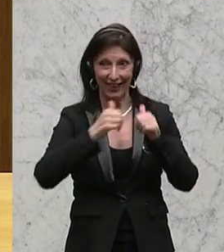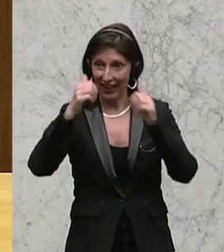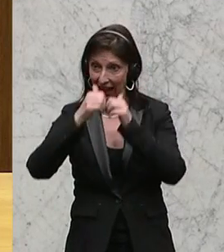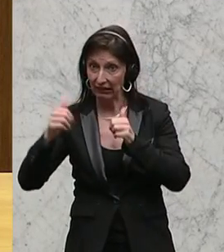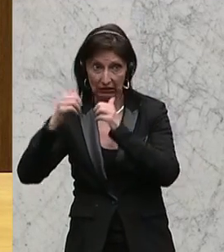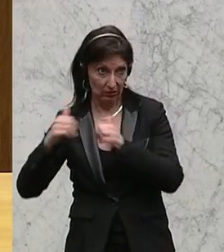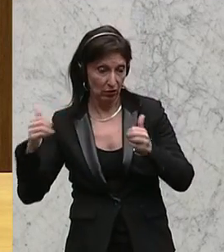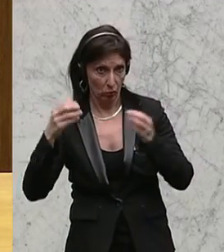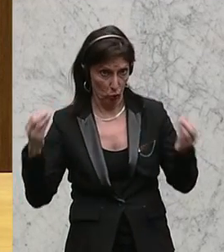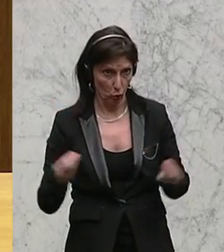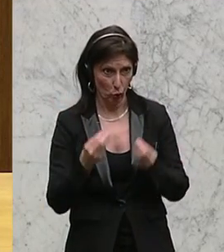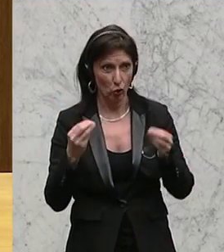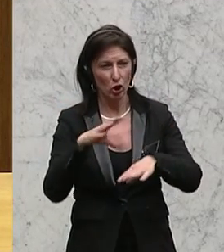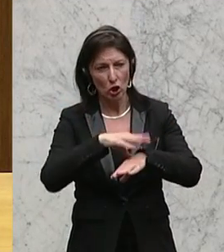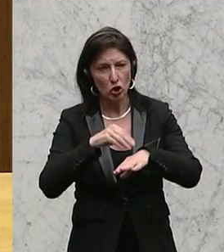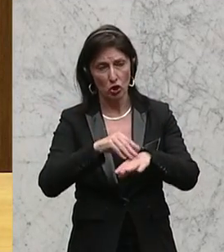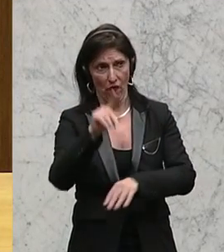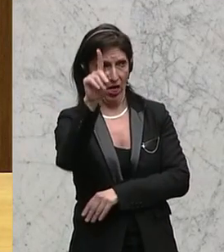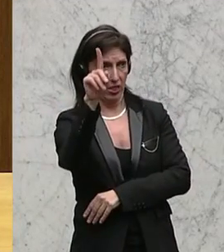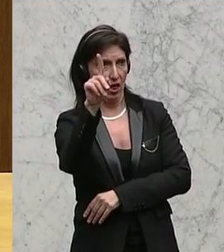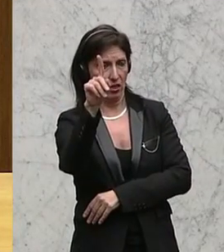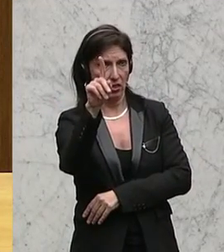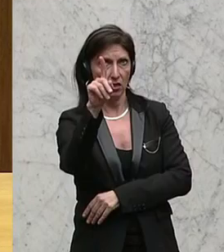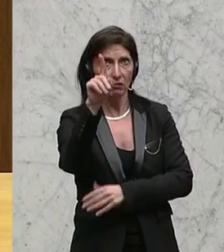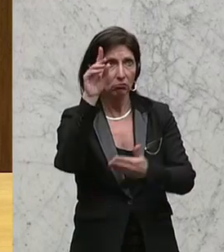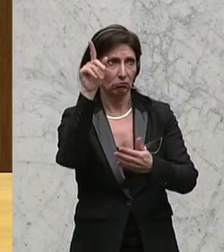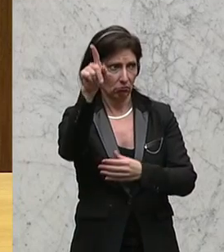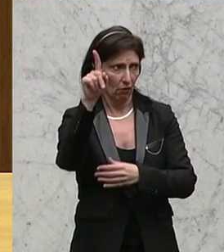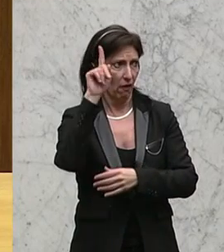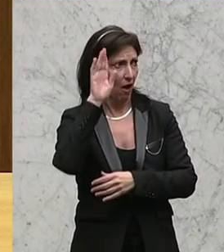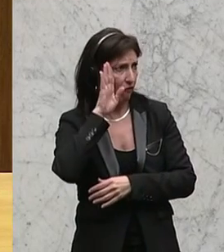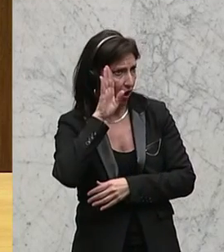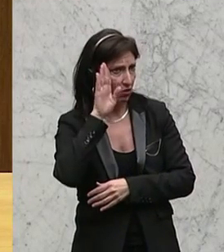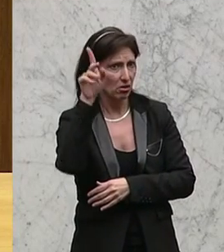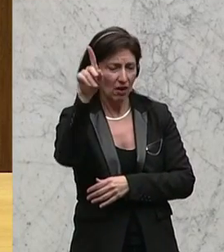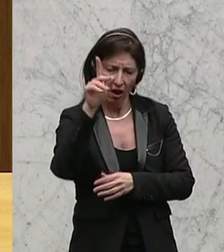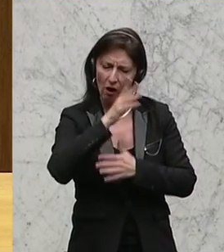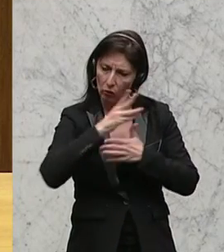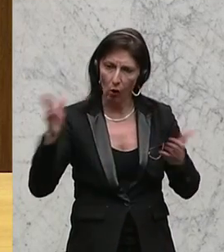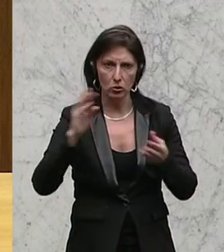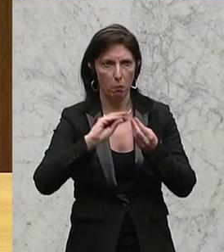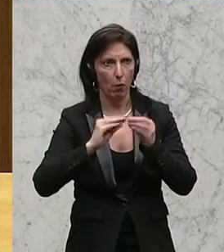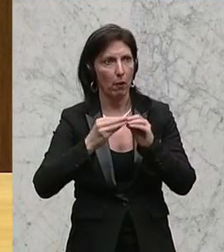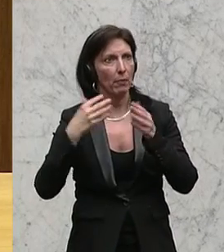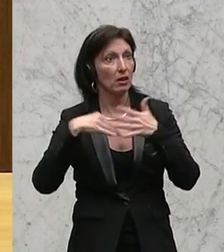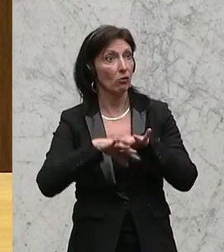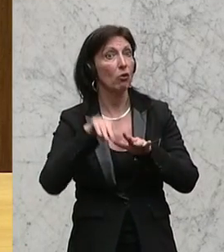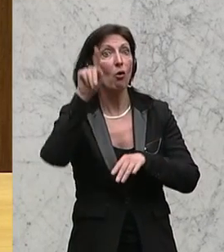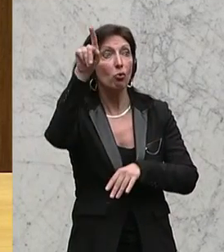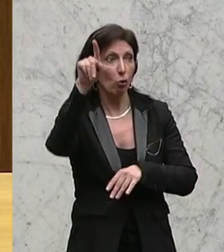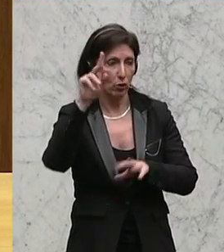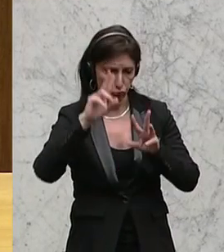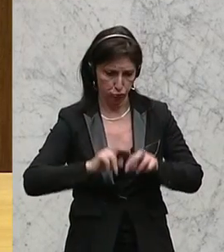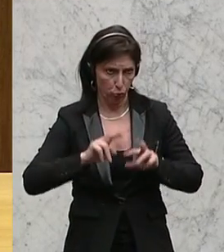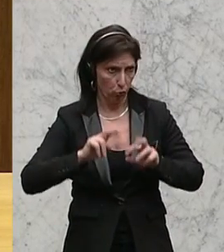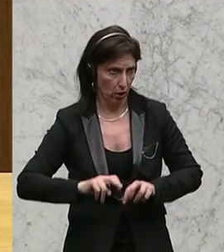die Zahlen von Schweden sagen, dass es riesige Probleme mit der Integration gibt. Da gibt es eine Studie, wo